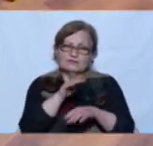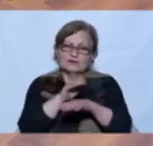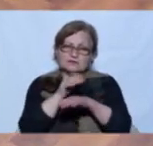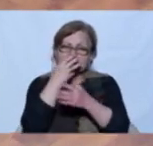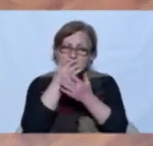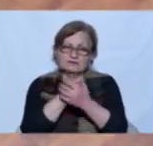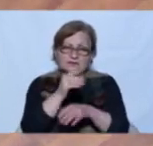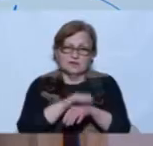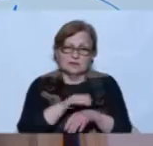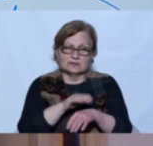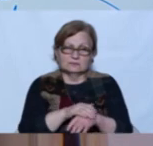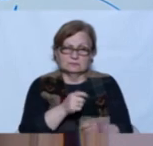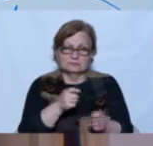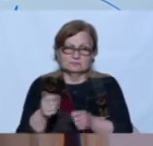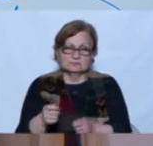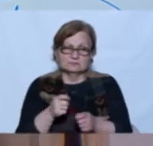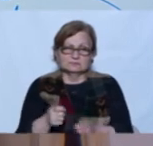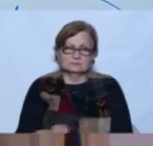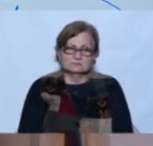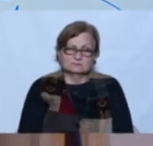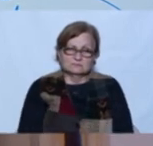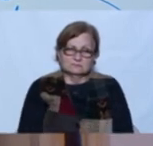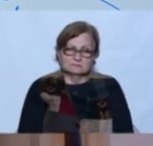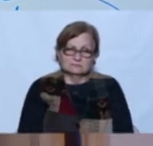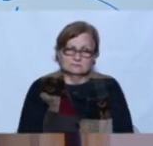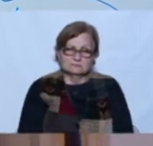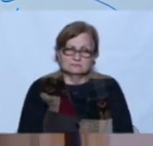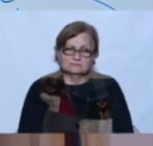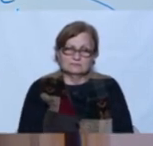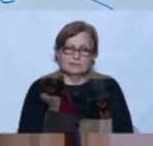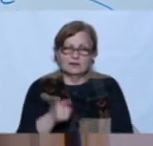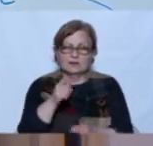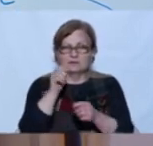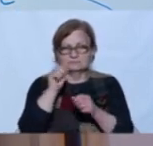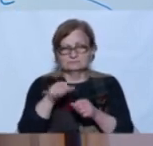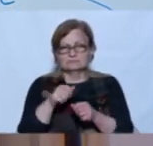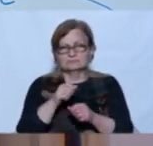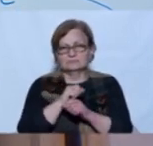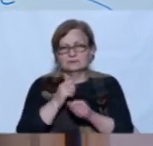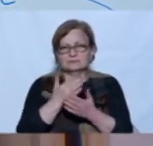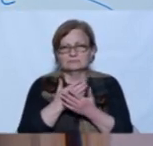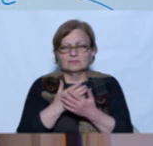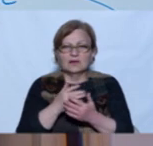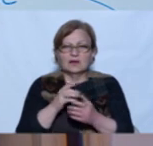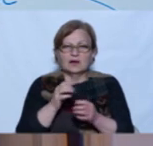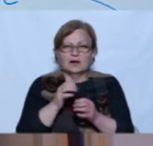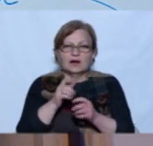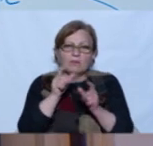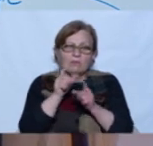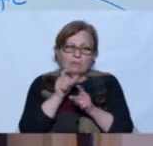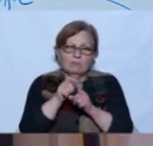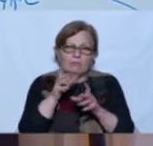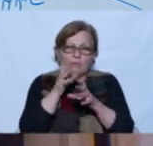არგუმენტებს. არგუმენტებს, რომელსაც გაშლით მსჯელობით. და ამ მსჯელობაში ცხადია